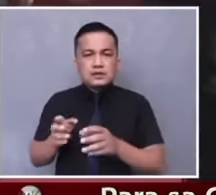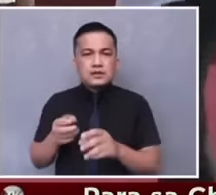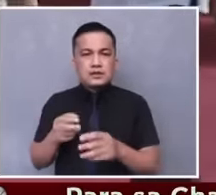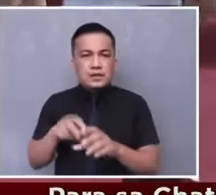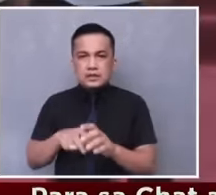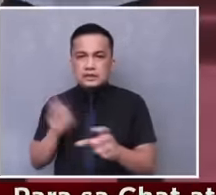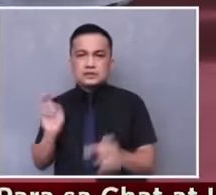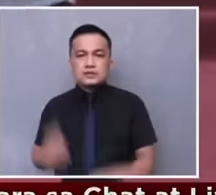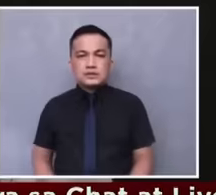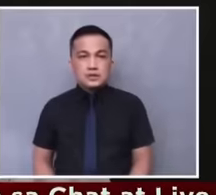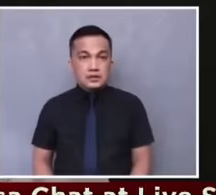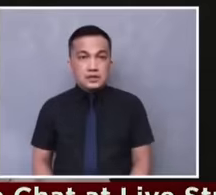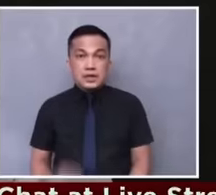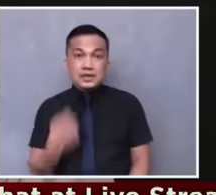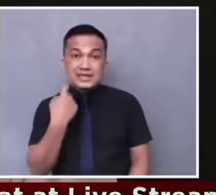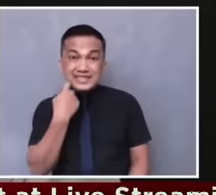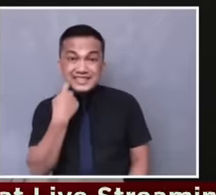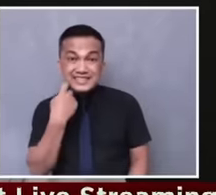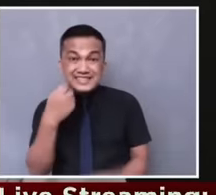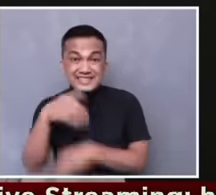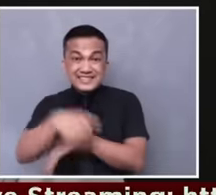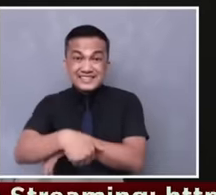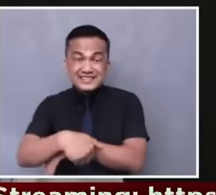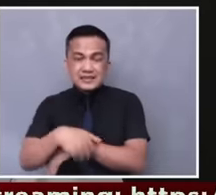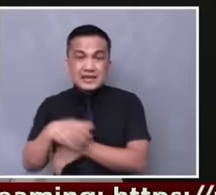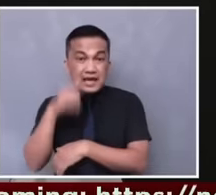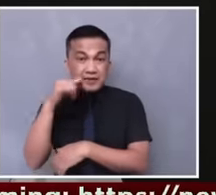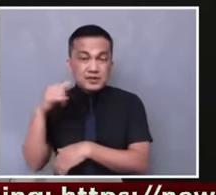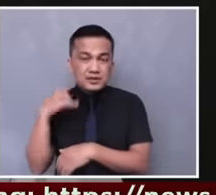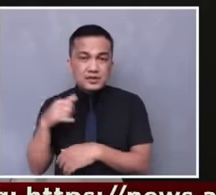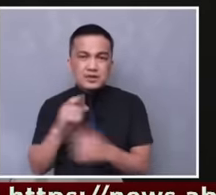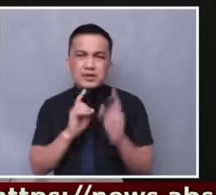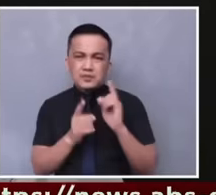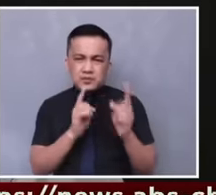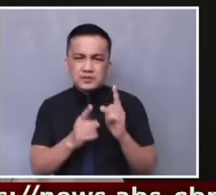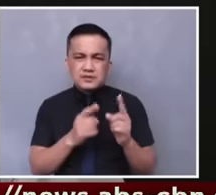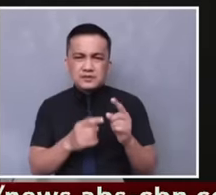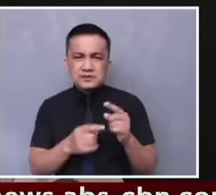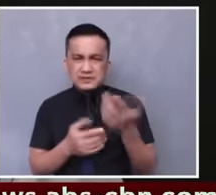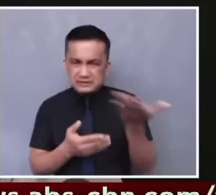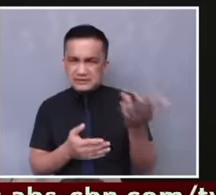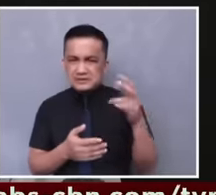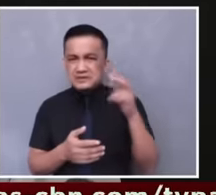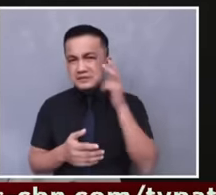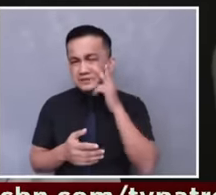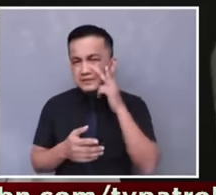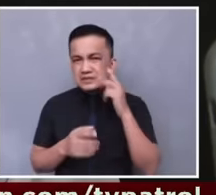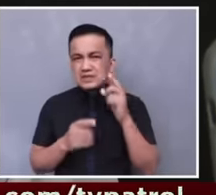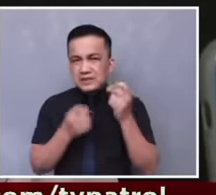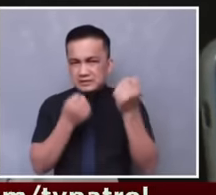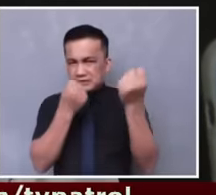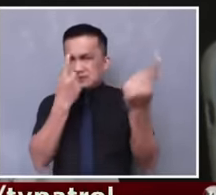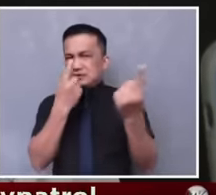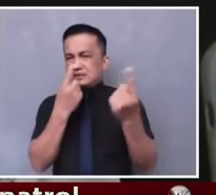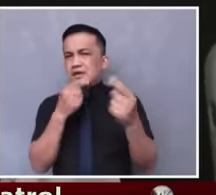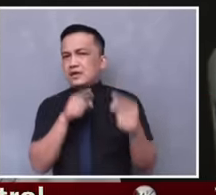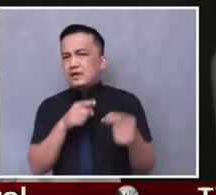nung isang gabi ni Pangulong Duterte. At naintindihan naman po ako ni Pangulong Duterte